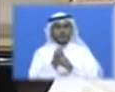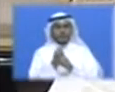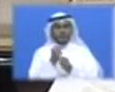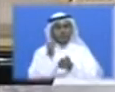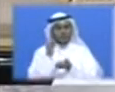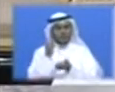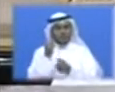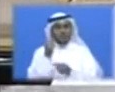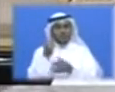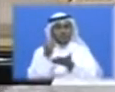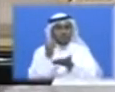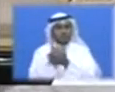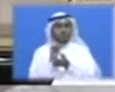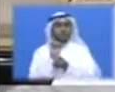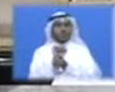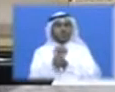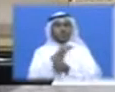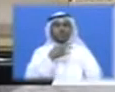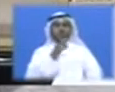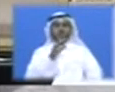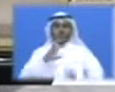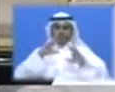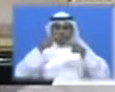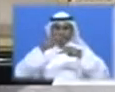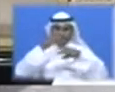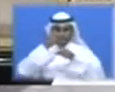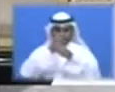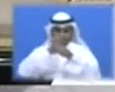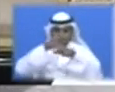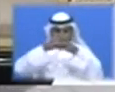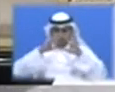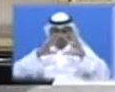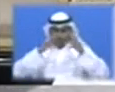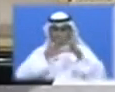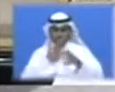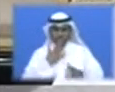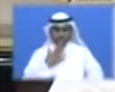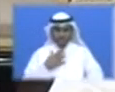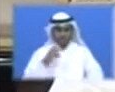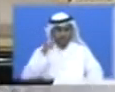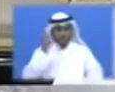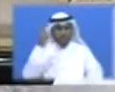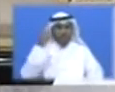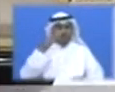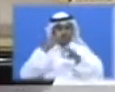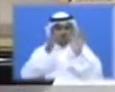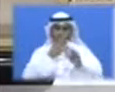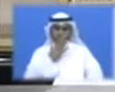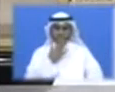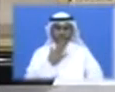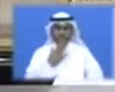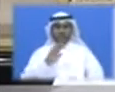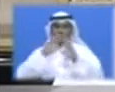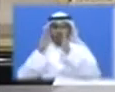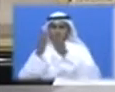الأحداث هو مشروع مجمع دور رعاية الأحداث الجديد. طبعا هذا المشروع متكامل يحوي جميع